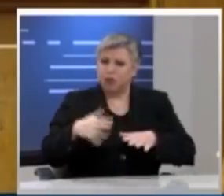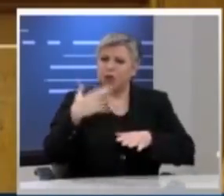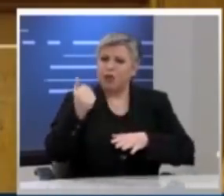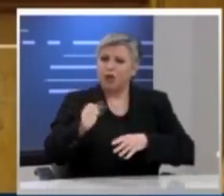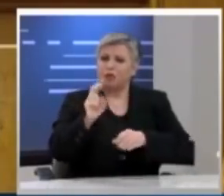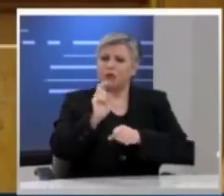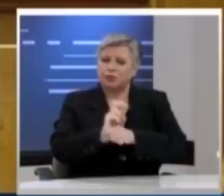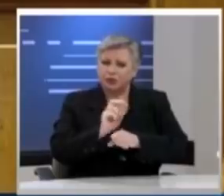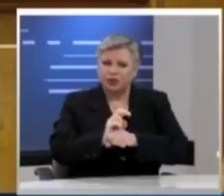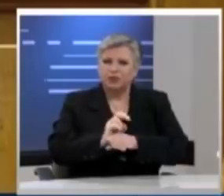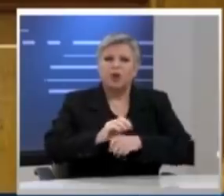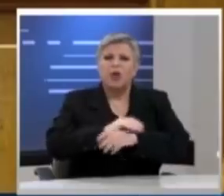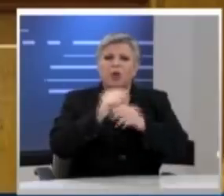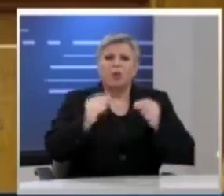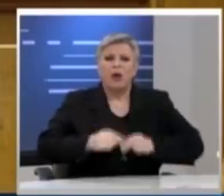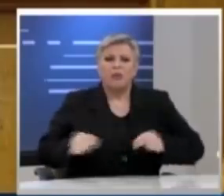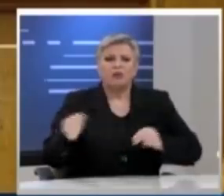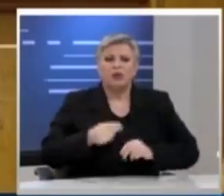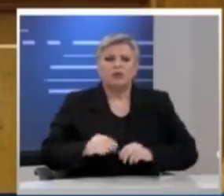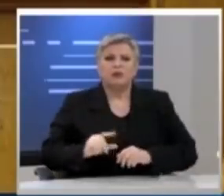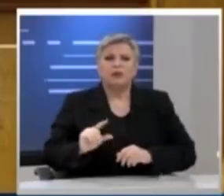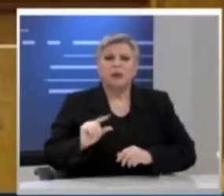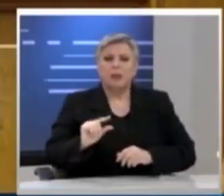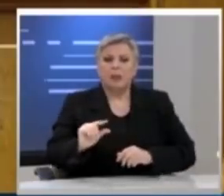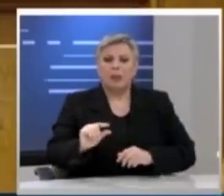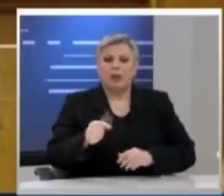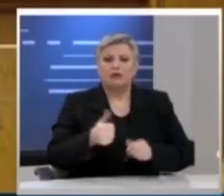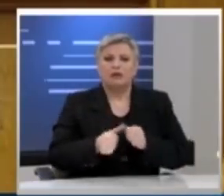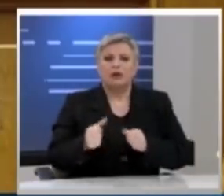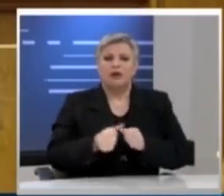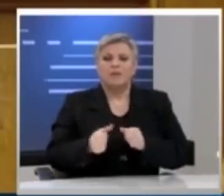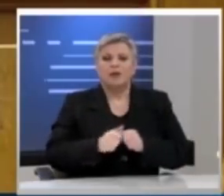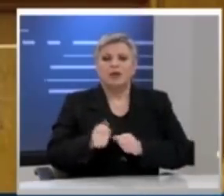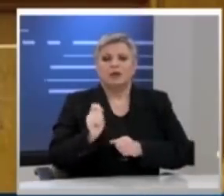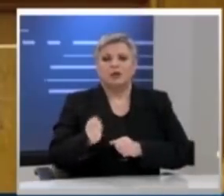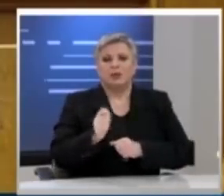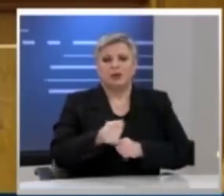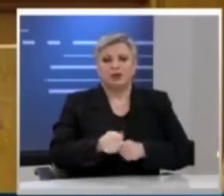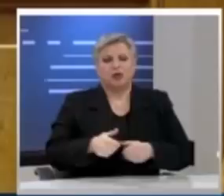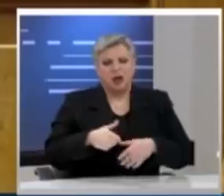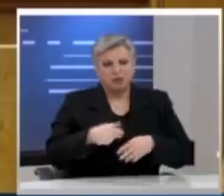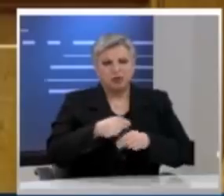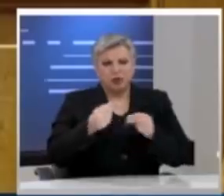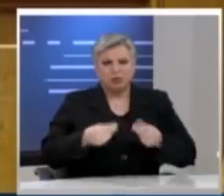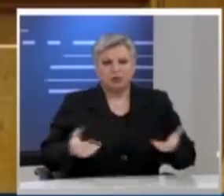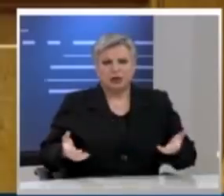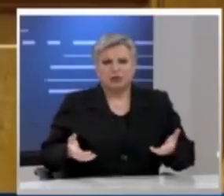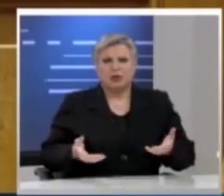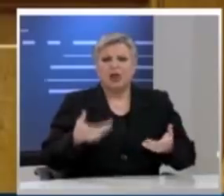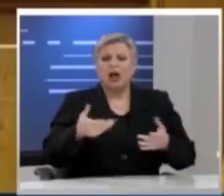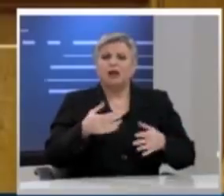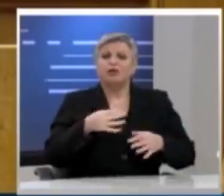να συμπιέζονται όλο και προς τα κάτω αυτό είναι και το βασικό νόημα των συγχωνεύσεων ανάμεσα στα